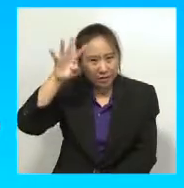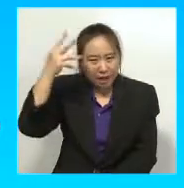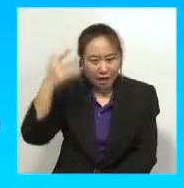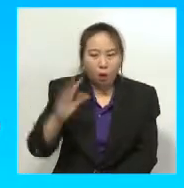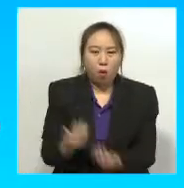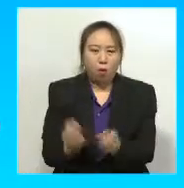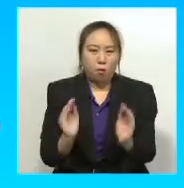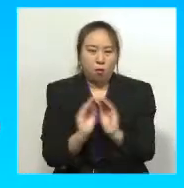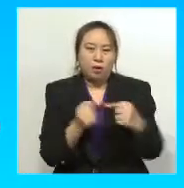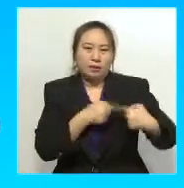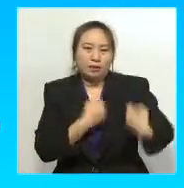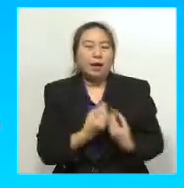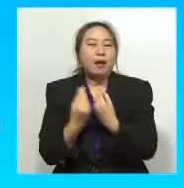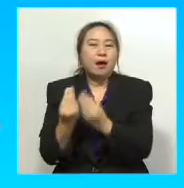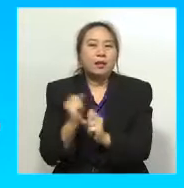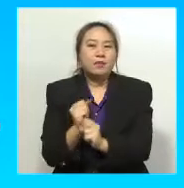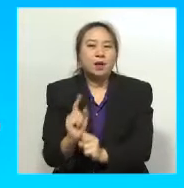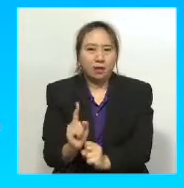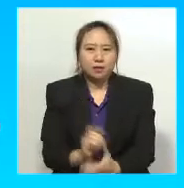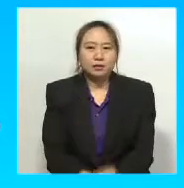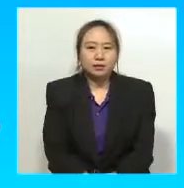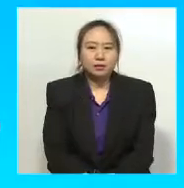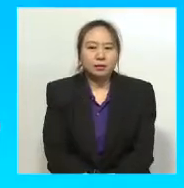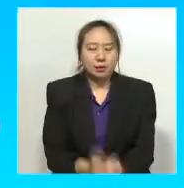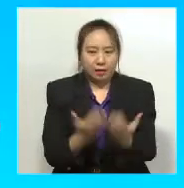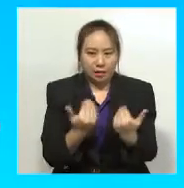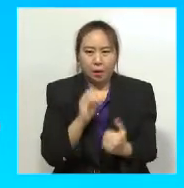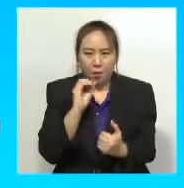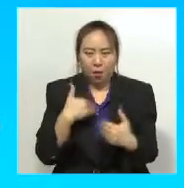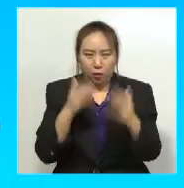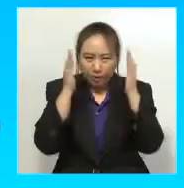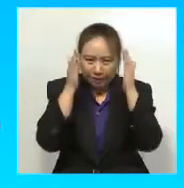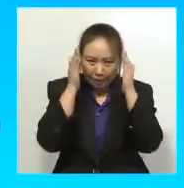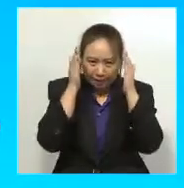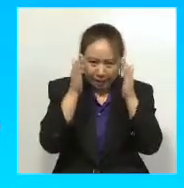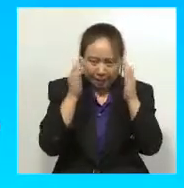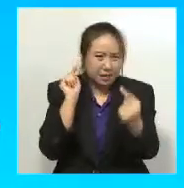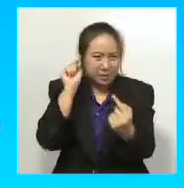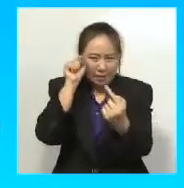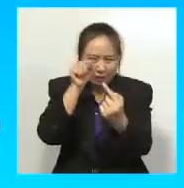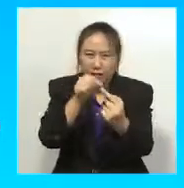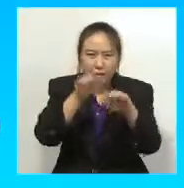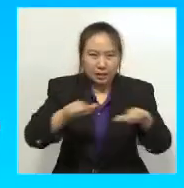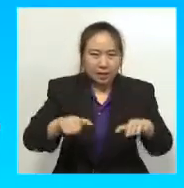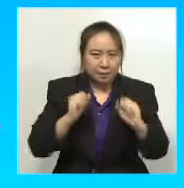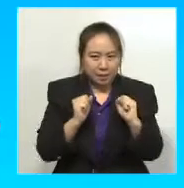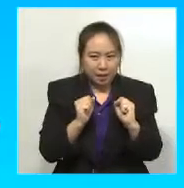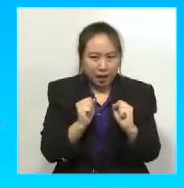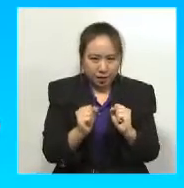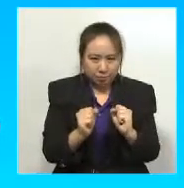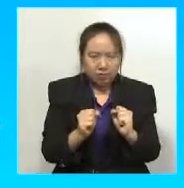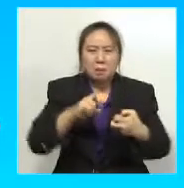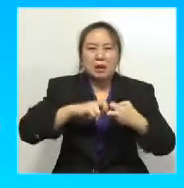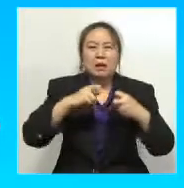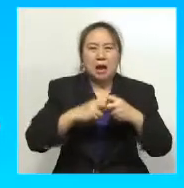งบ้างคะ ก็ยืนยันเขาว่านะว่าเราเจตตั้งใจที่จะให้ถึงตัวเด็กวันนี้ให้ได้ก็ติดอยู่ตรง